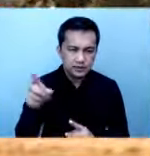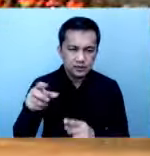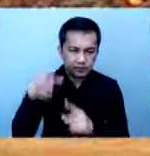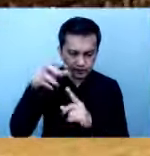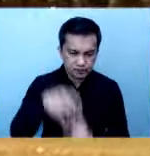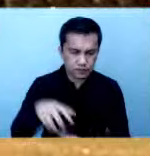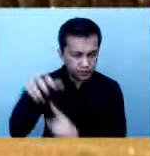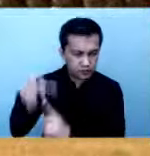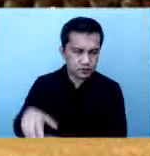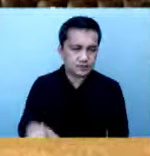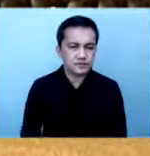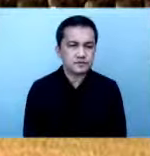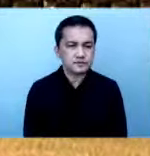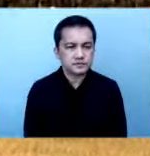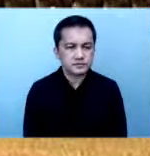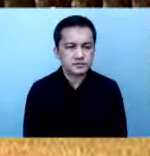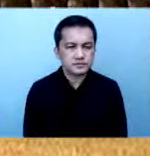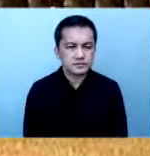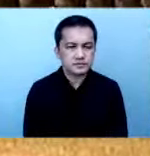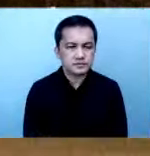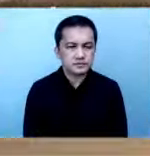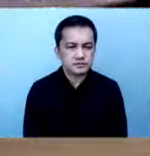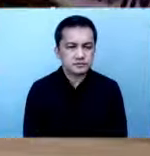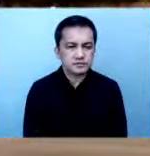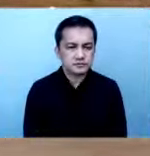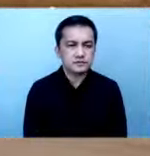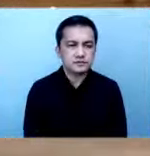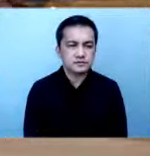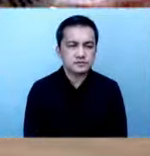And emergency procedures.